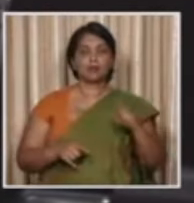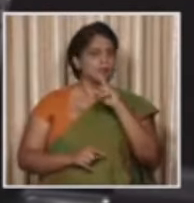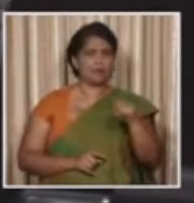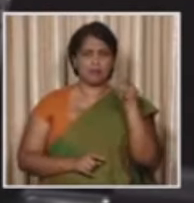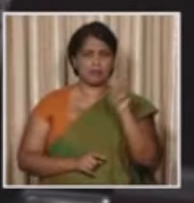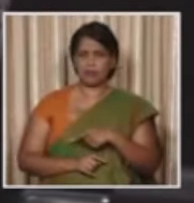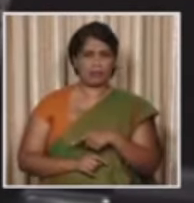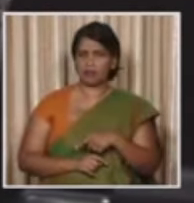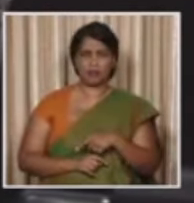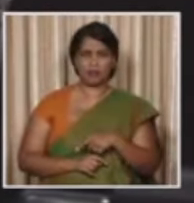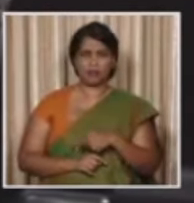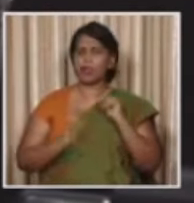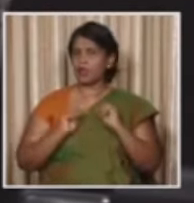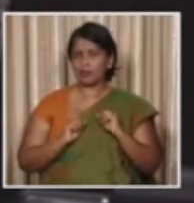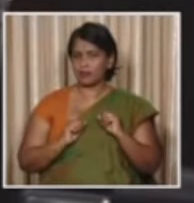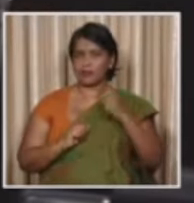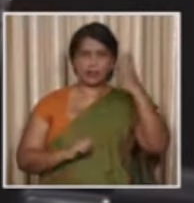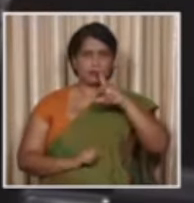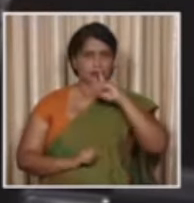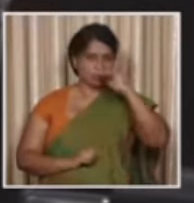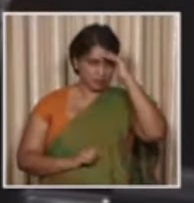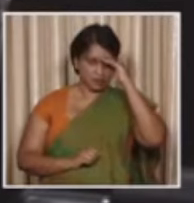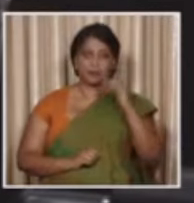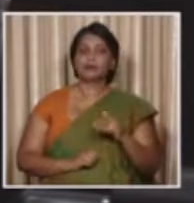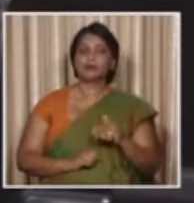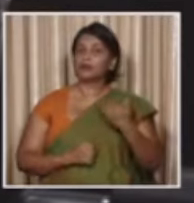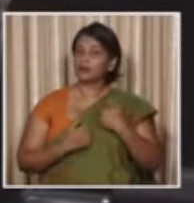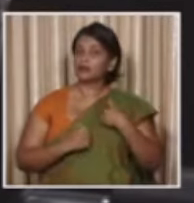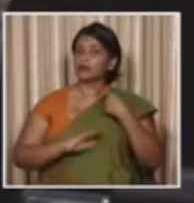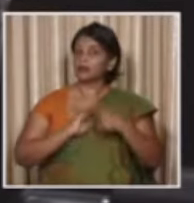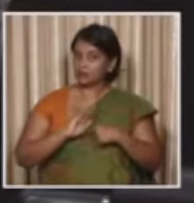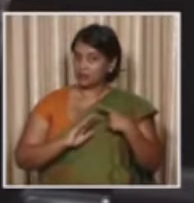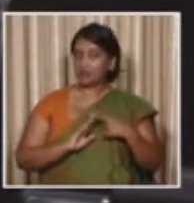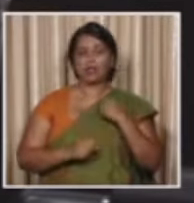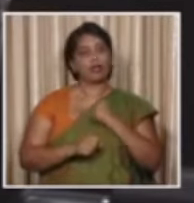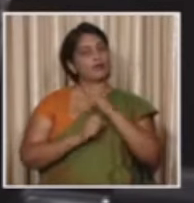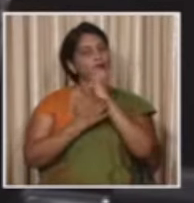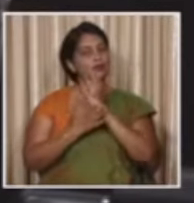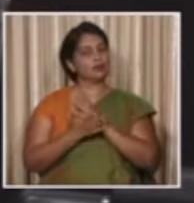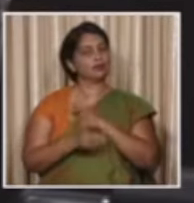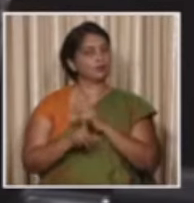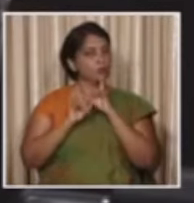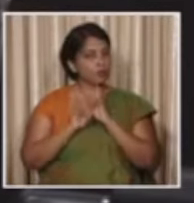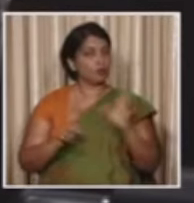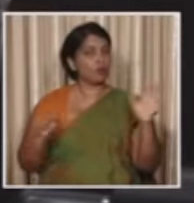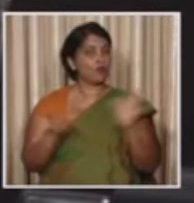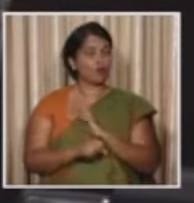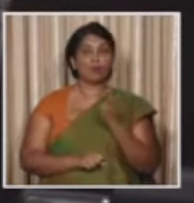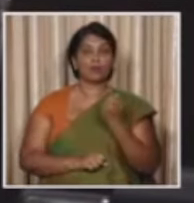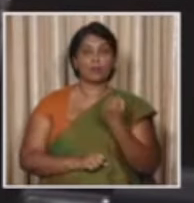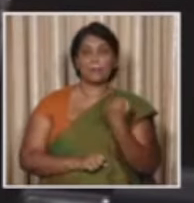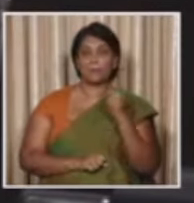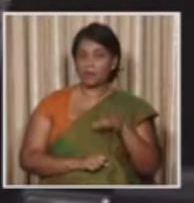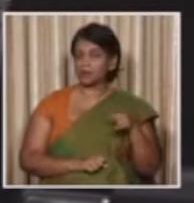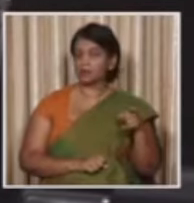වැරදි ඒක වැරදින්නේ මෙහෙමයි ගරු නියෝජ්‍ය කතානායකතුමනි අපේ රටේ ආණ්ඩු ක්‍රම ව්‍යවස්ථාව අනුව පූර්ණ මූල්‍ය බලය